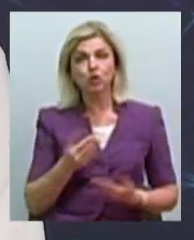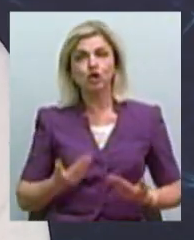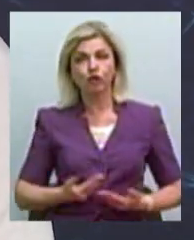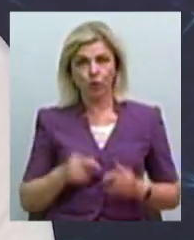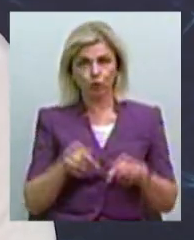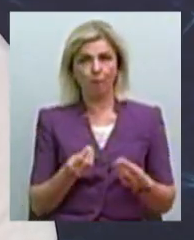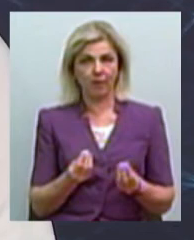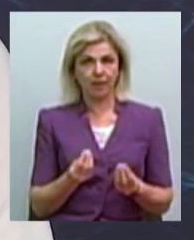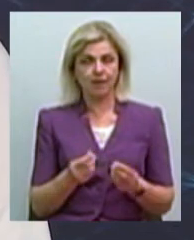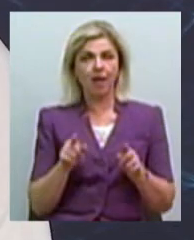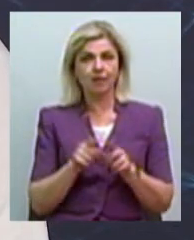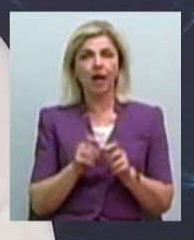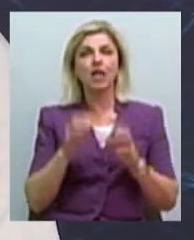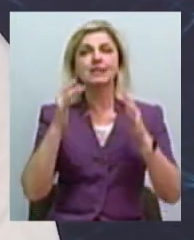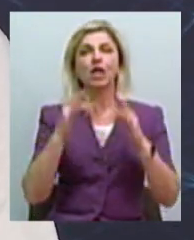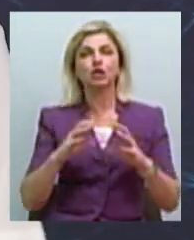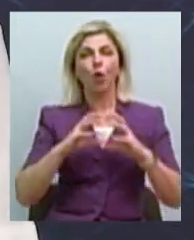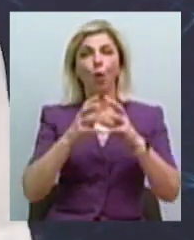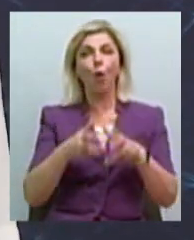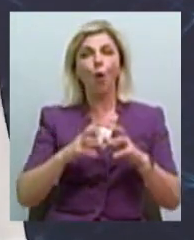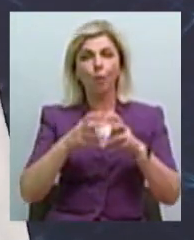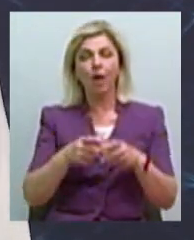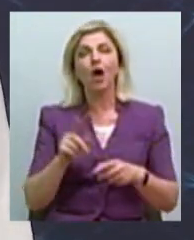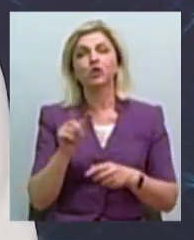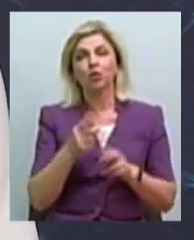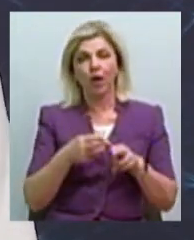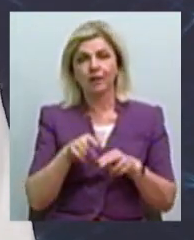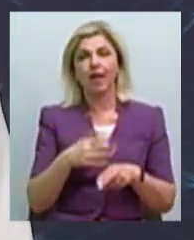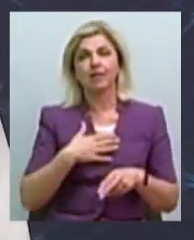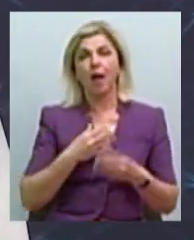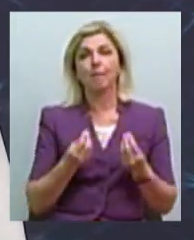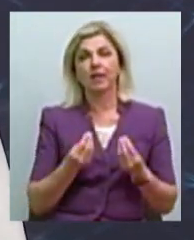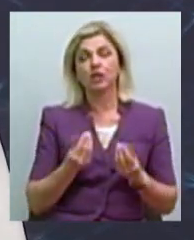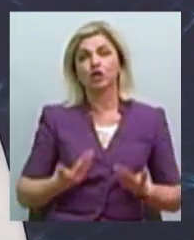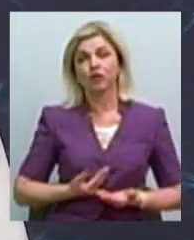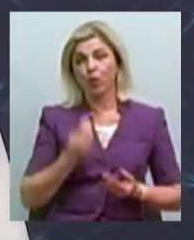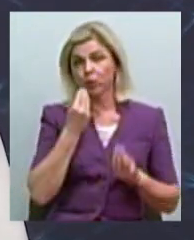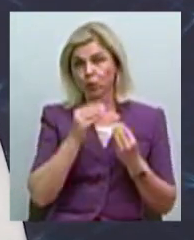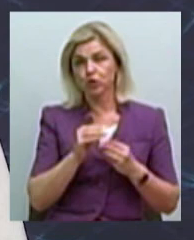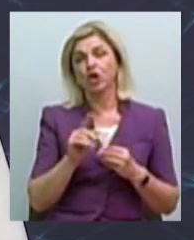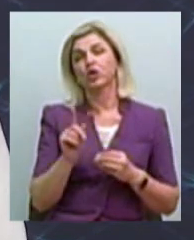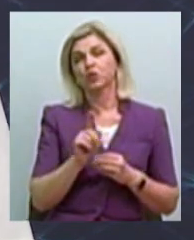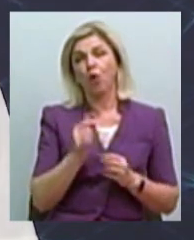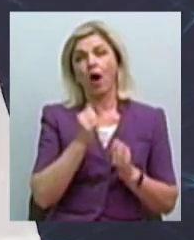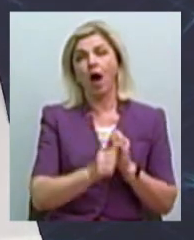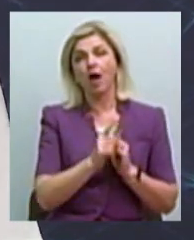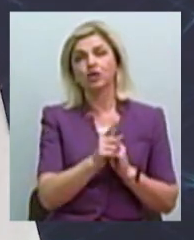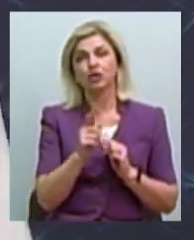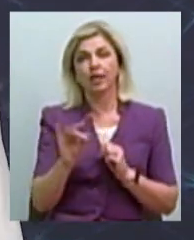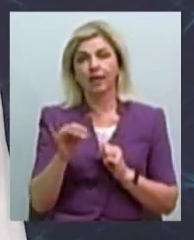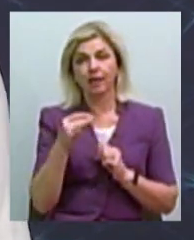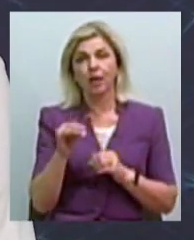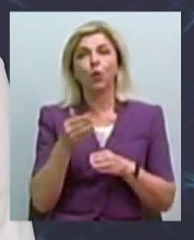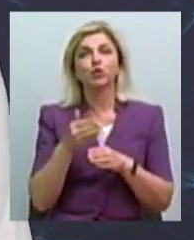получается такой большой снежный ком, который приводит к тому, что наш же бизнес живет лучше просто за счет того, что вот каждый